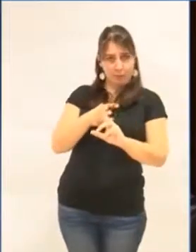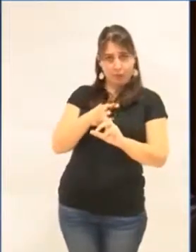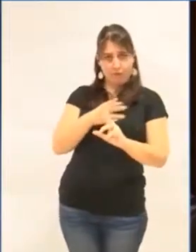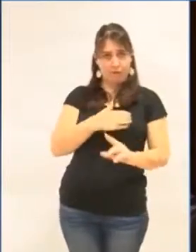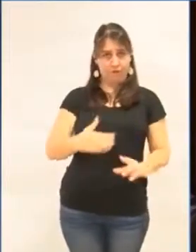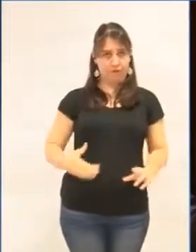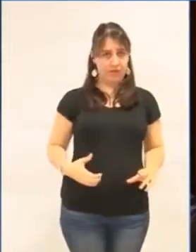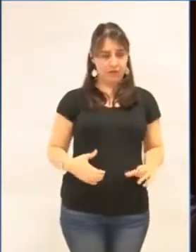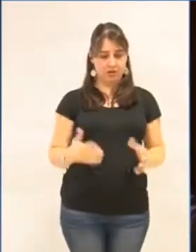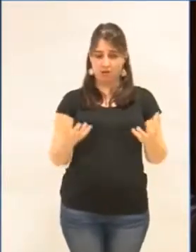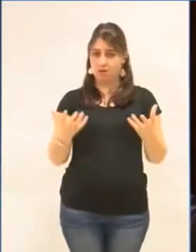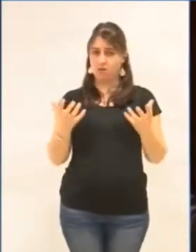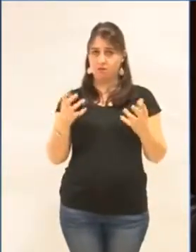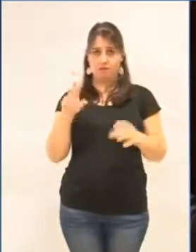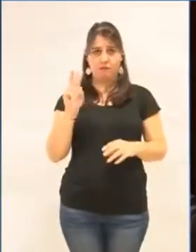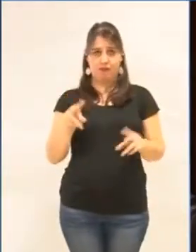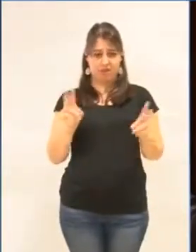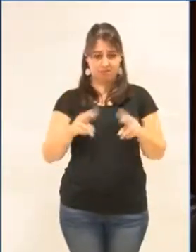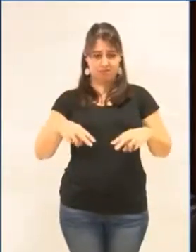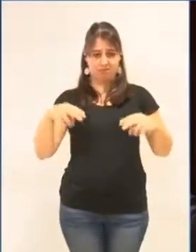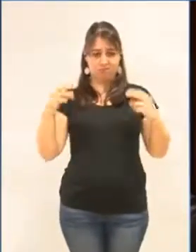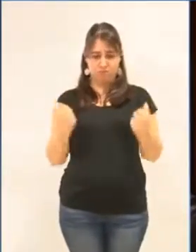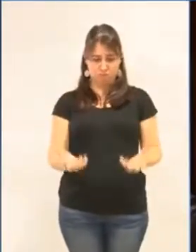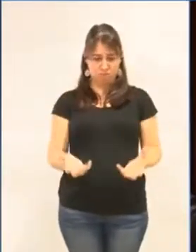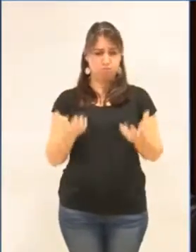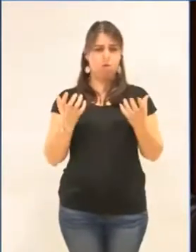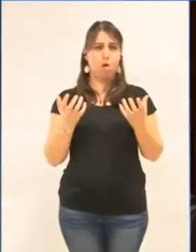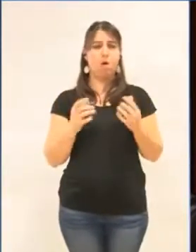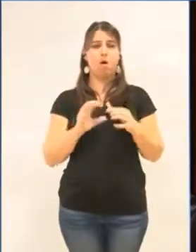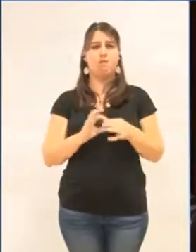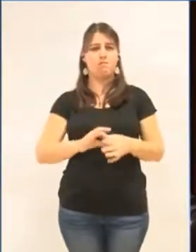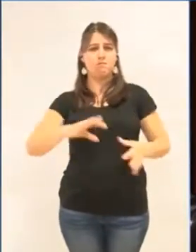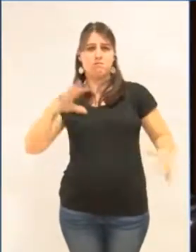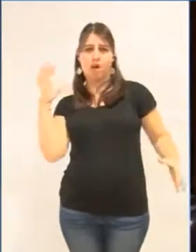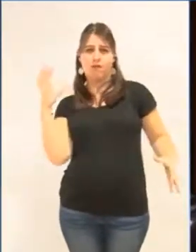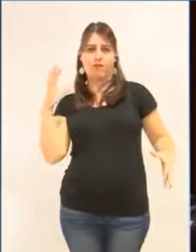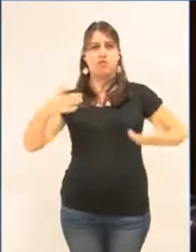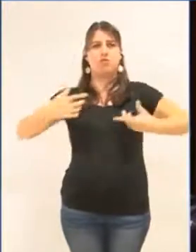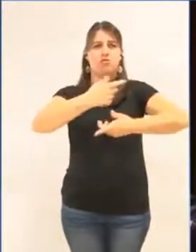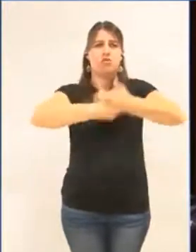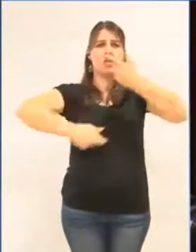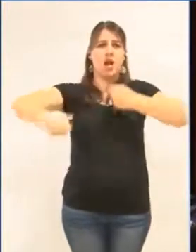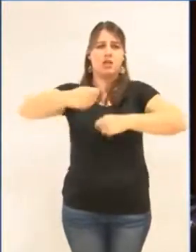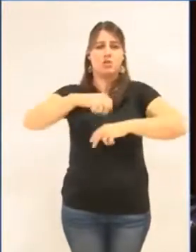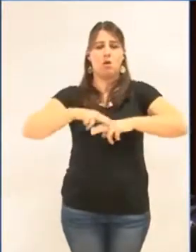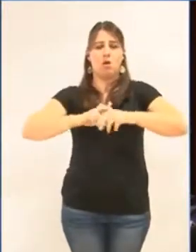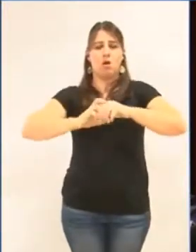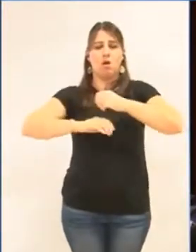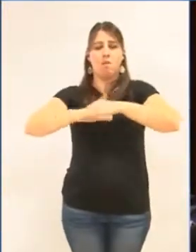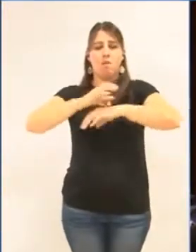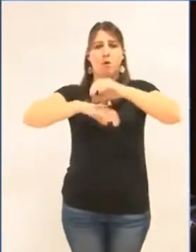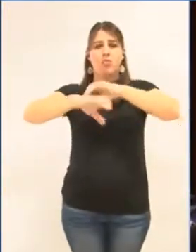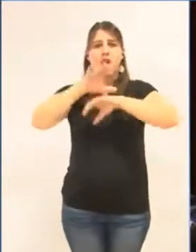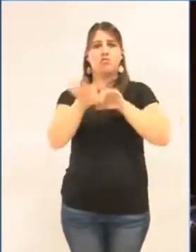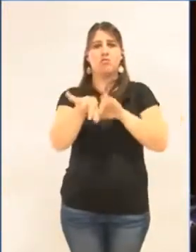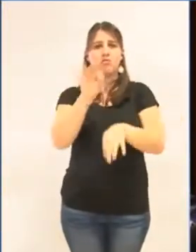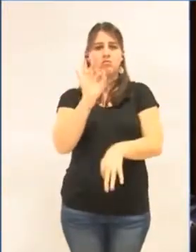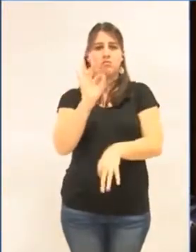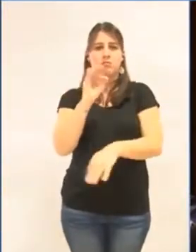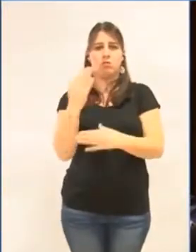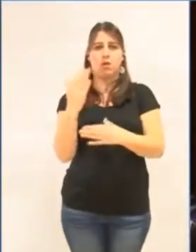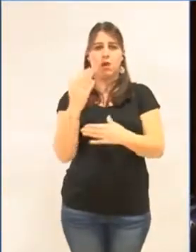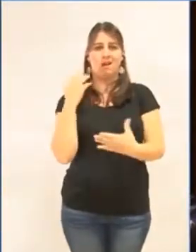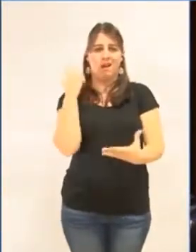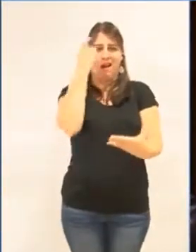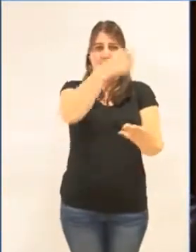différence notable d'appréciation sur les flux financiers générés par le montage qui a été celui retenu entre